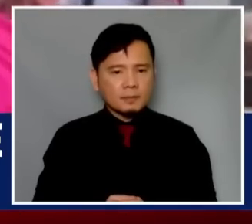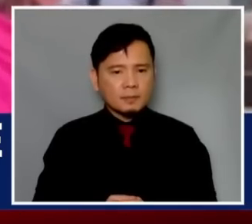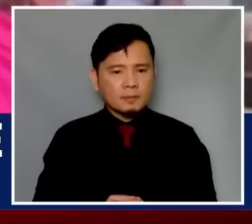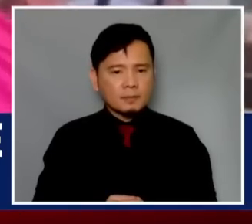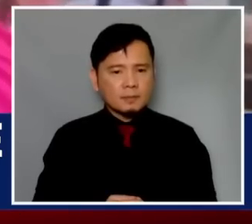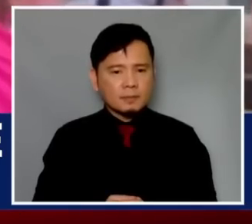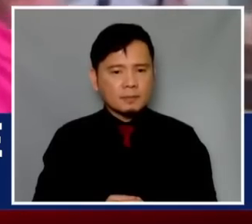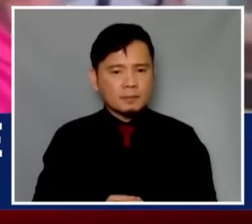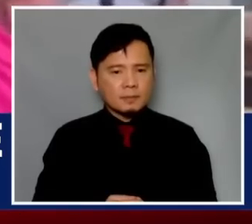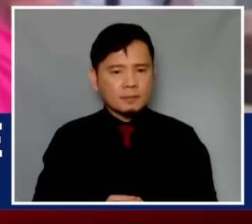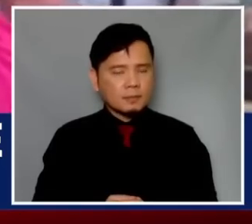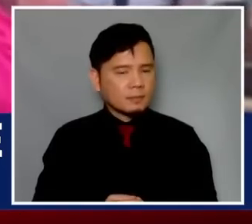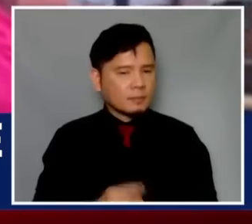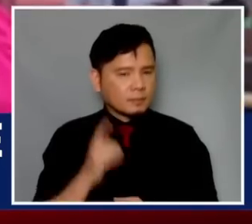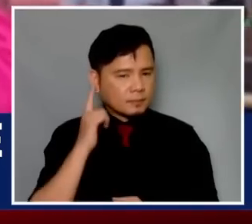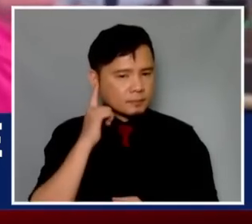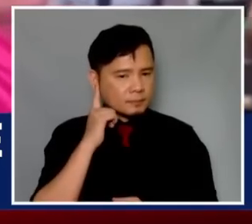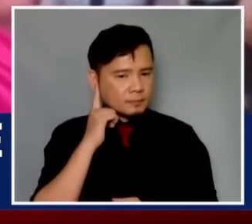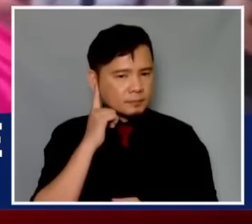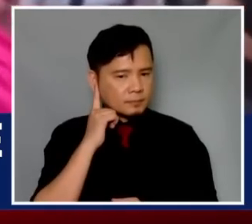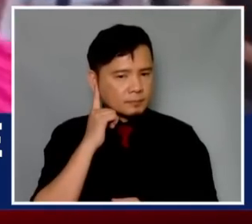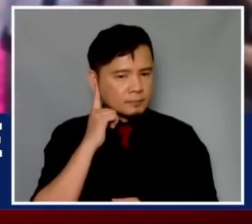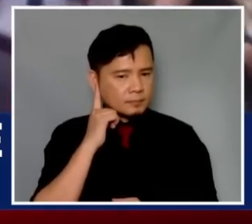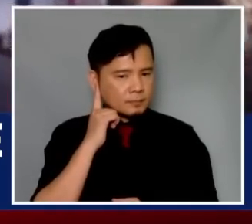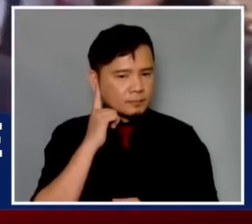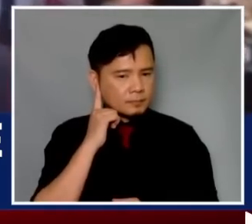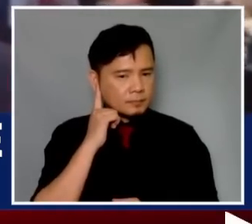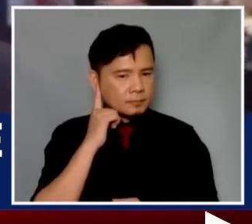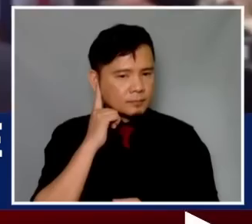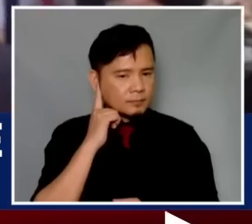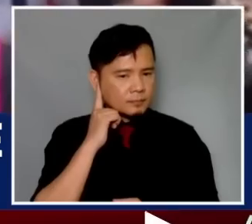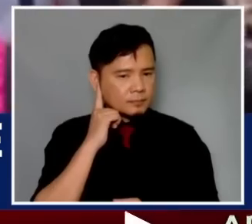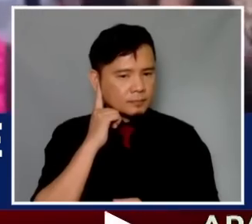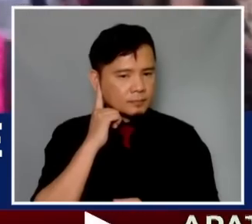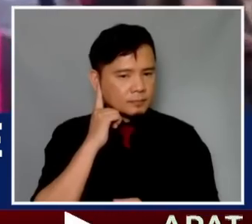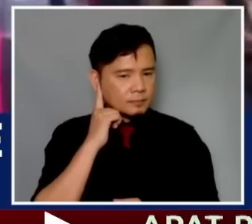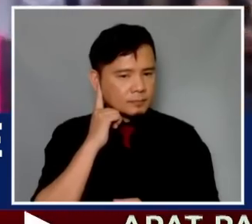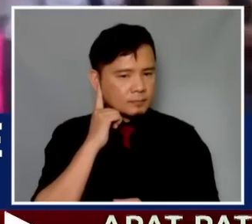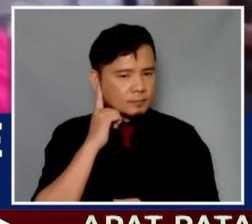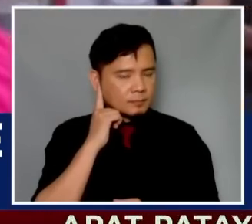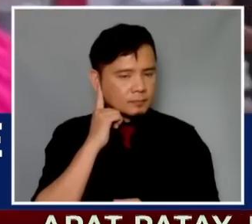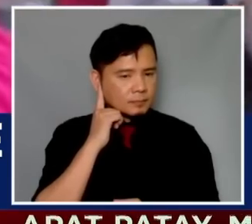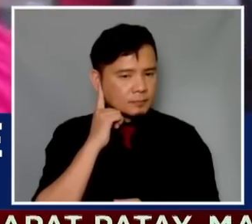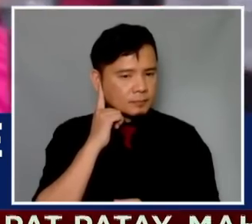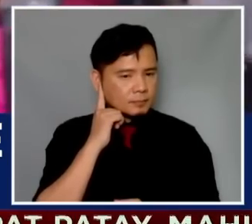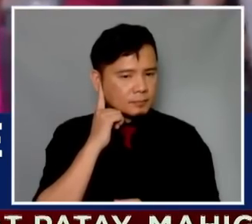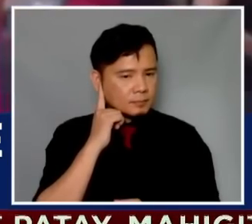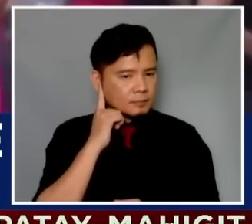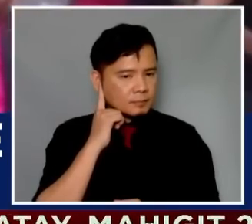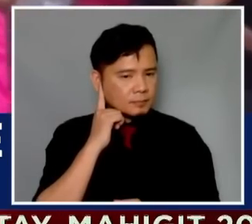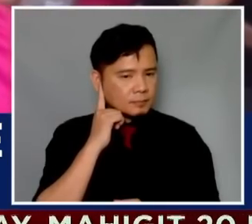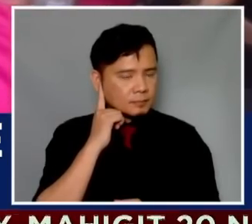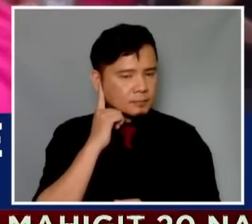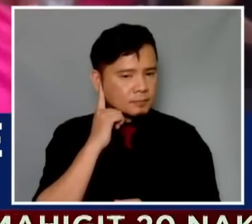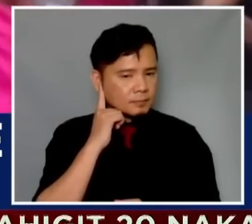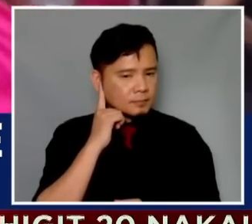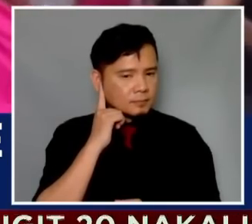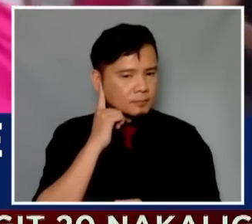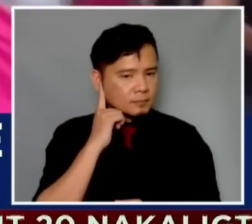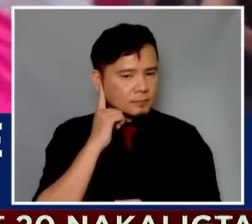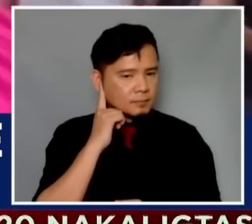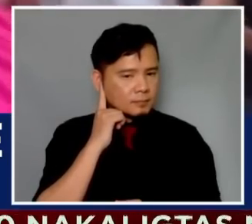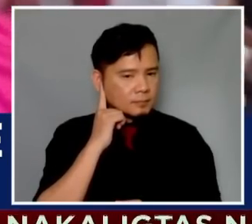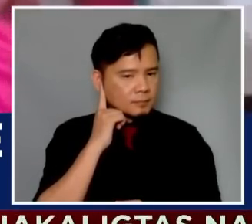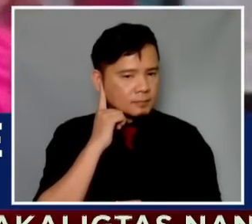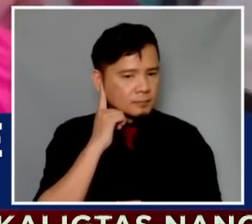over. So the Kakampings are also present to give support on me and Lenny